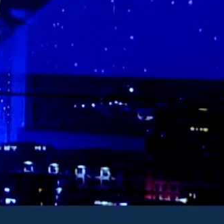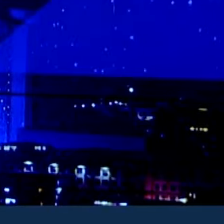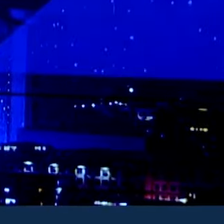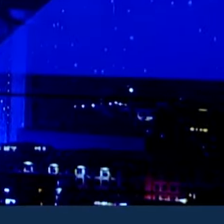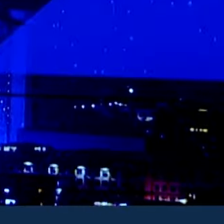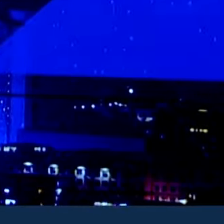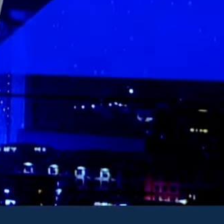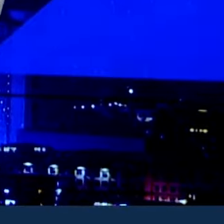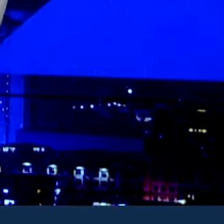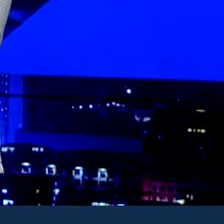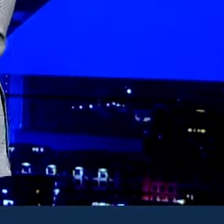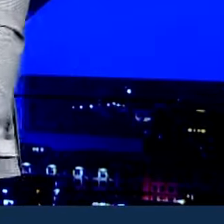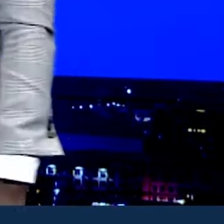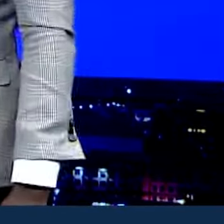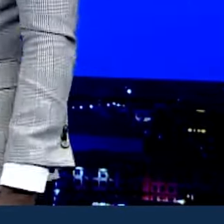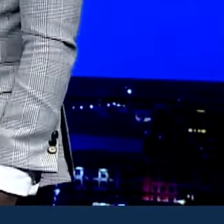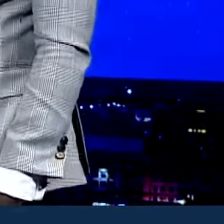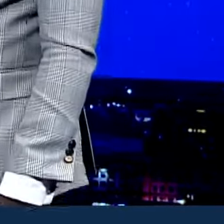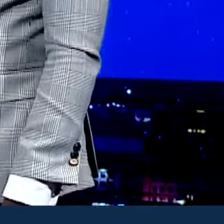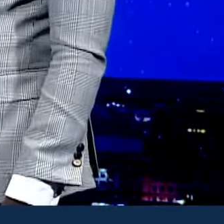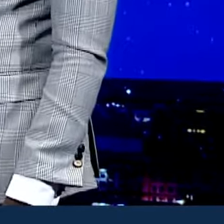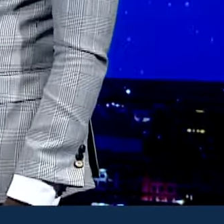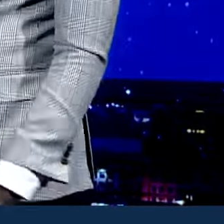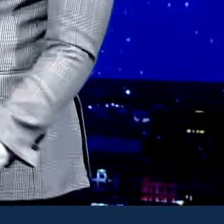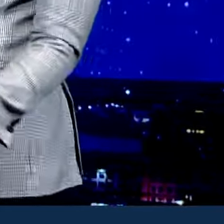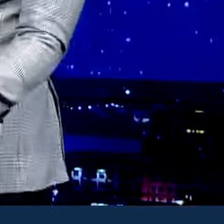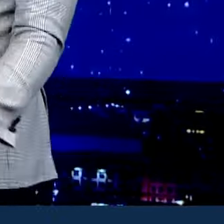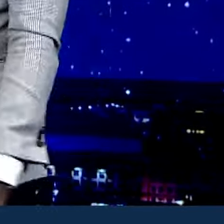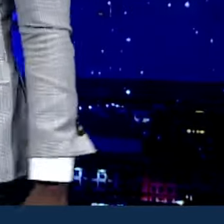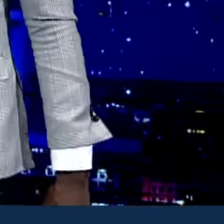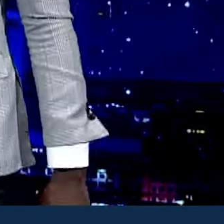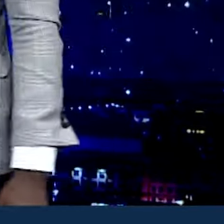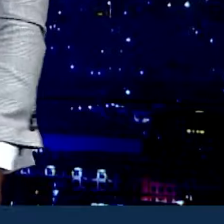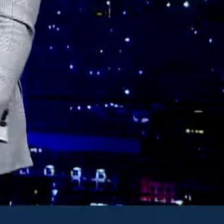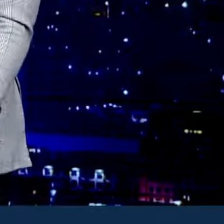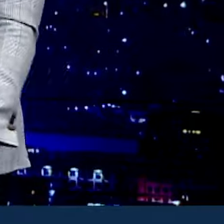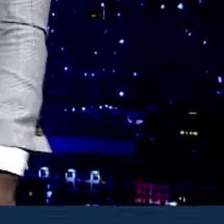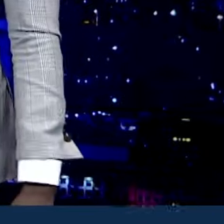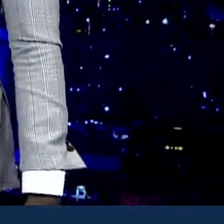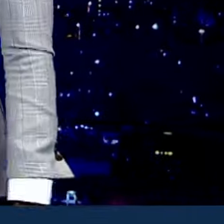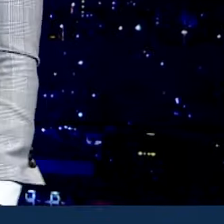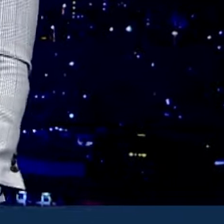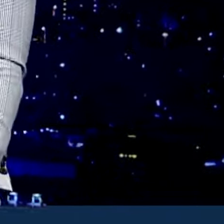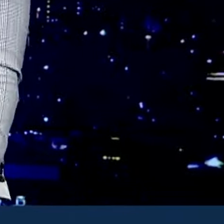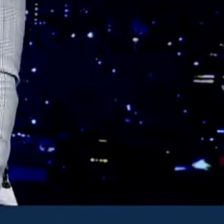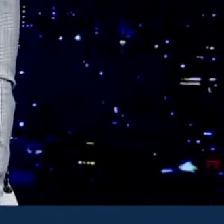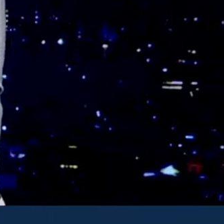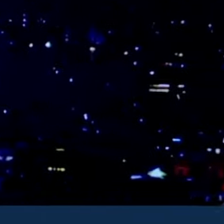tutayiririmba, ntago bishoboka. Ngusigiye studio hanyuma twagiye.